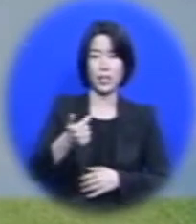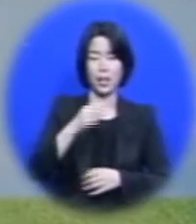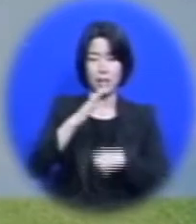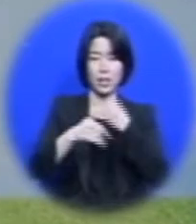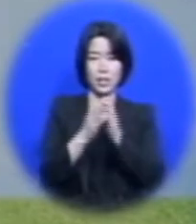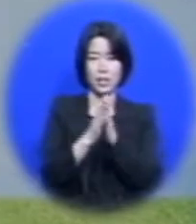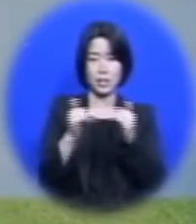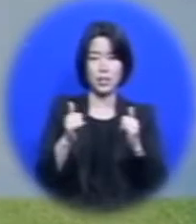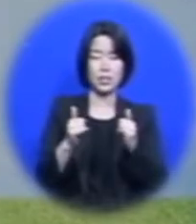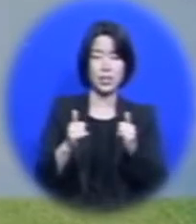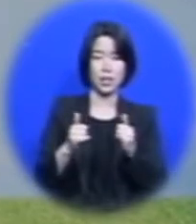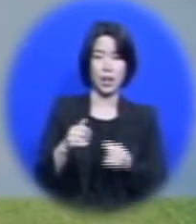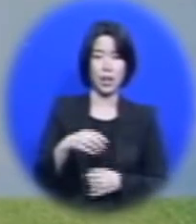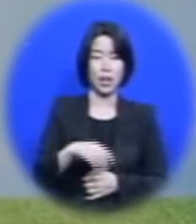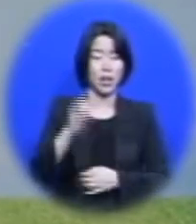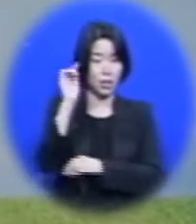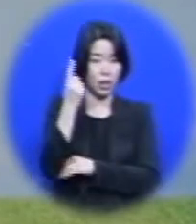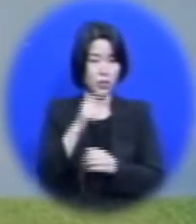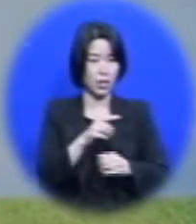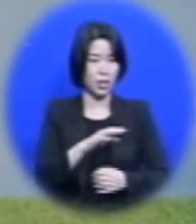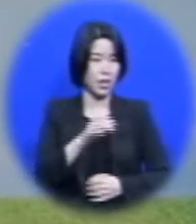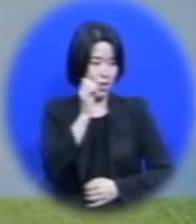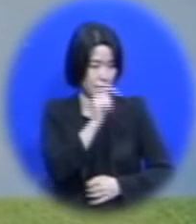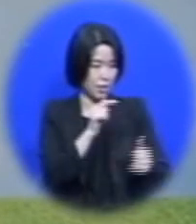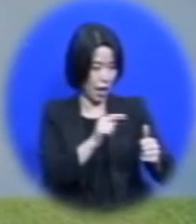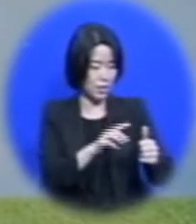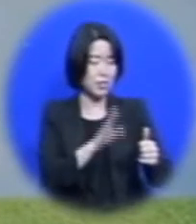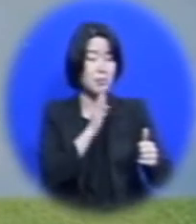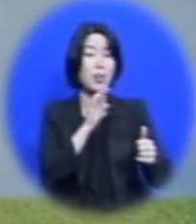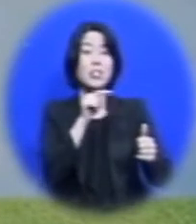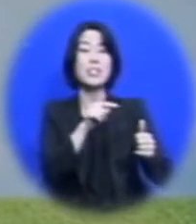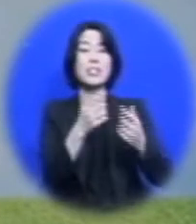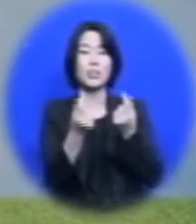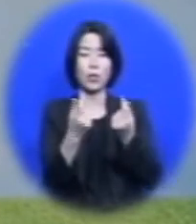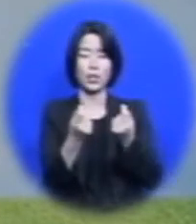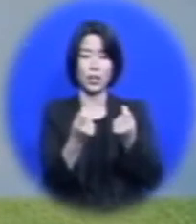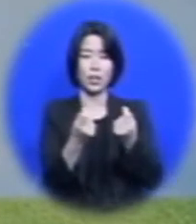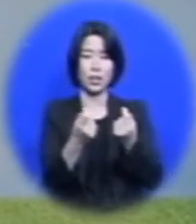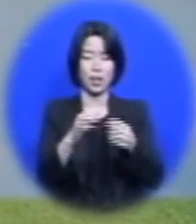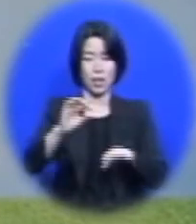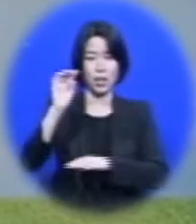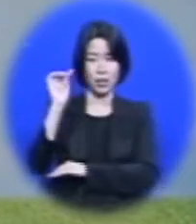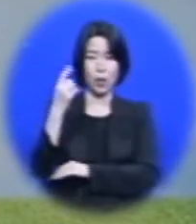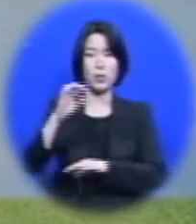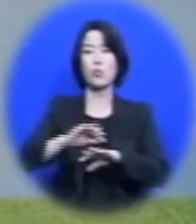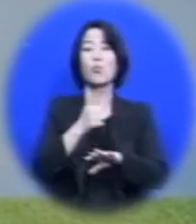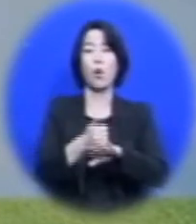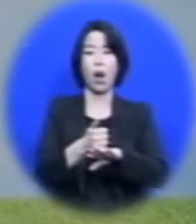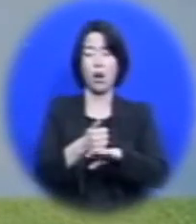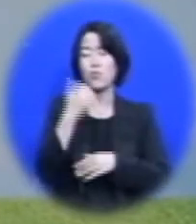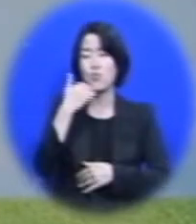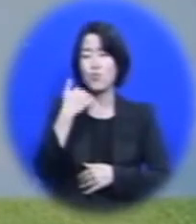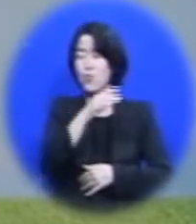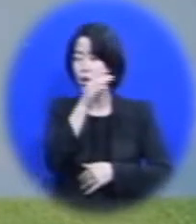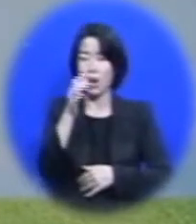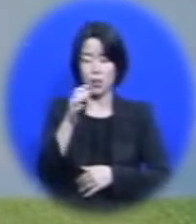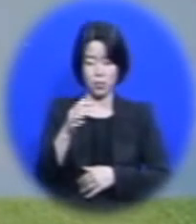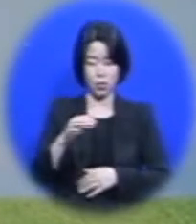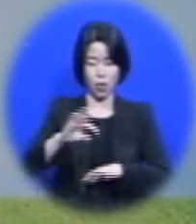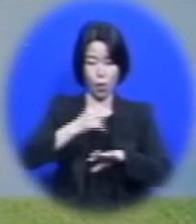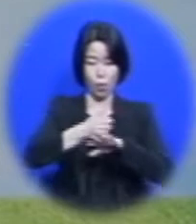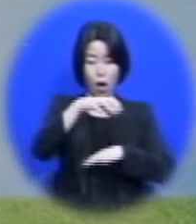다윗 왕에게 당신이 바로 그 사람이요 라고 했을 때 다윗은 왕입니다. 누가 감히 왕 앞에서 그렇게